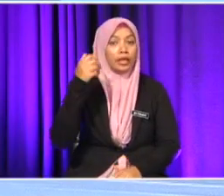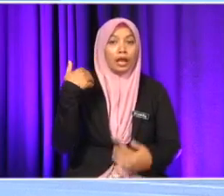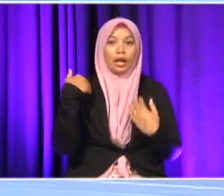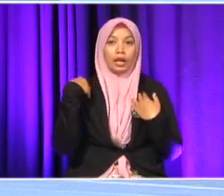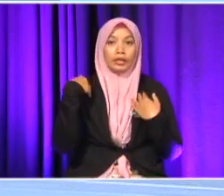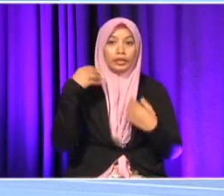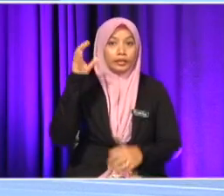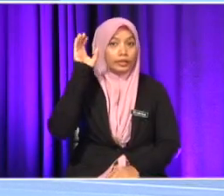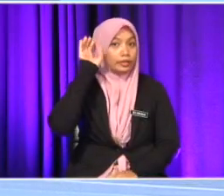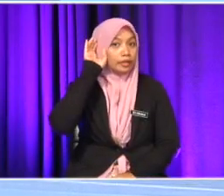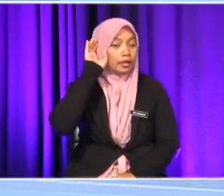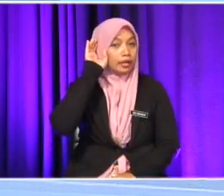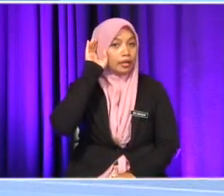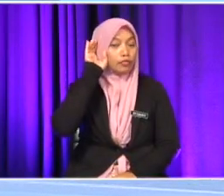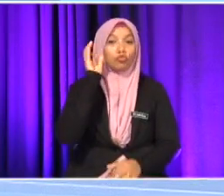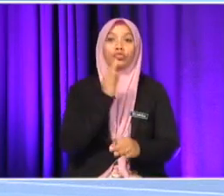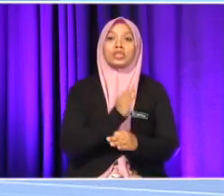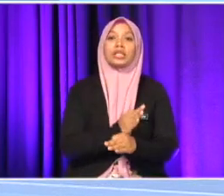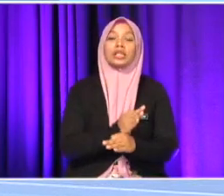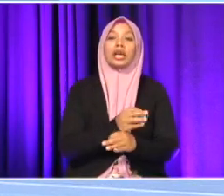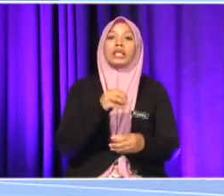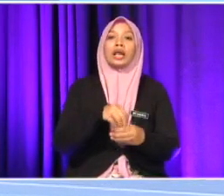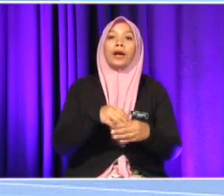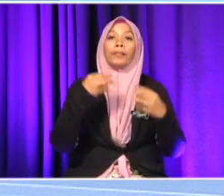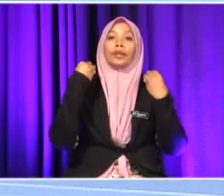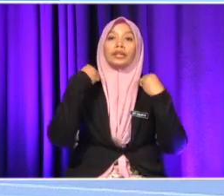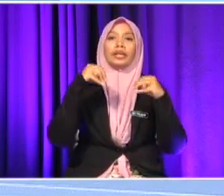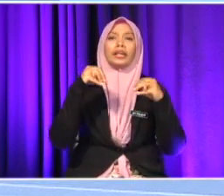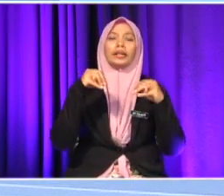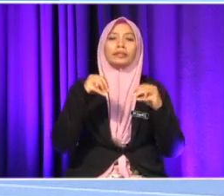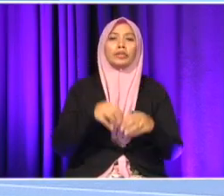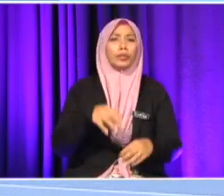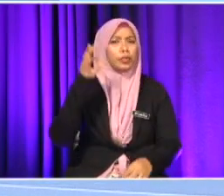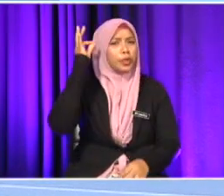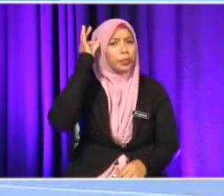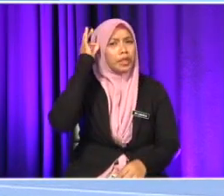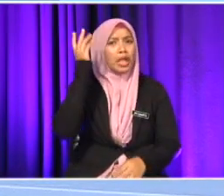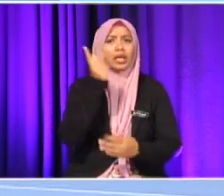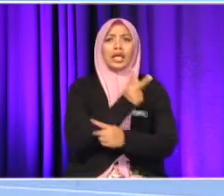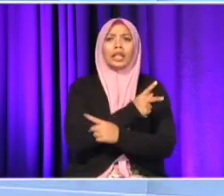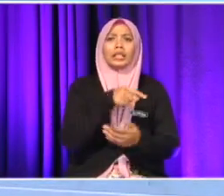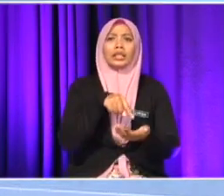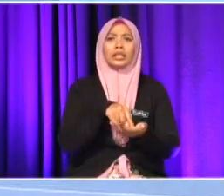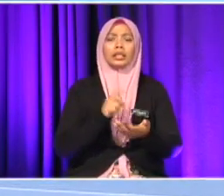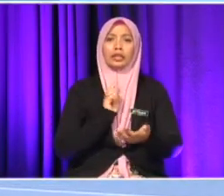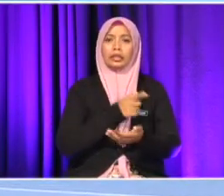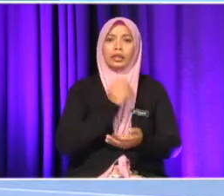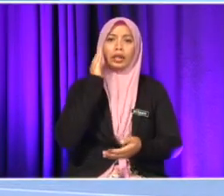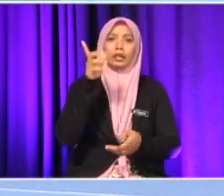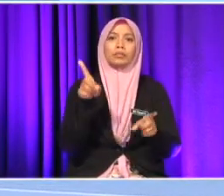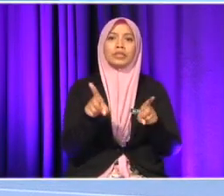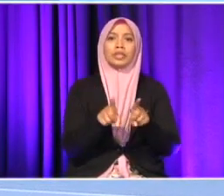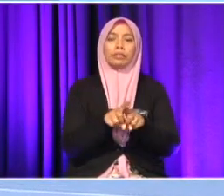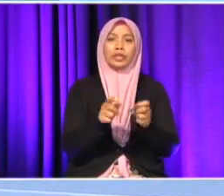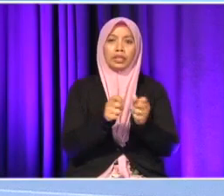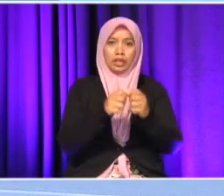halo fungsi di dalam perniagaan ini agak suka lah nak Maaf ya Jangan risau karena kali ini kita akan bersama dengan seorang guru yang